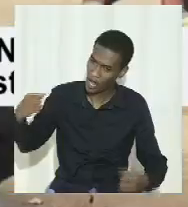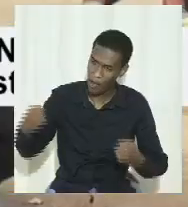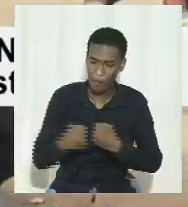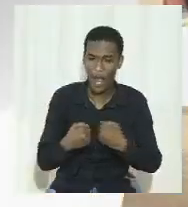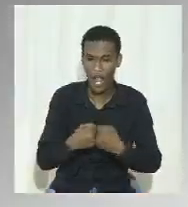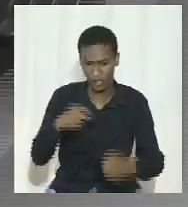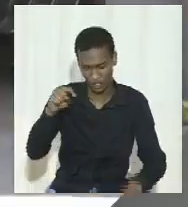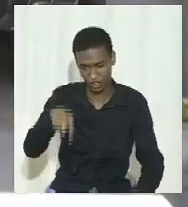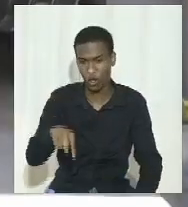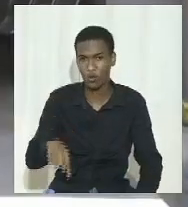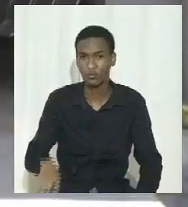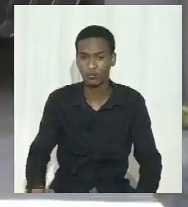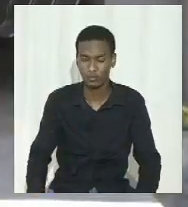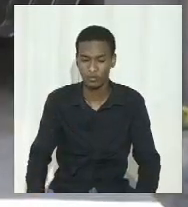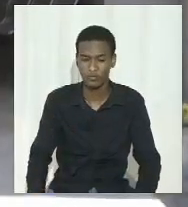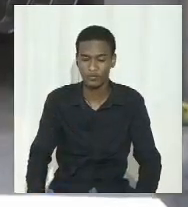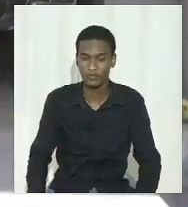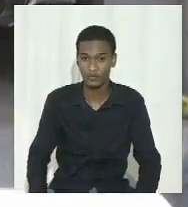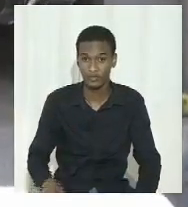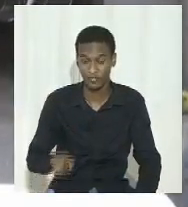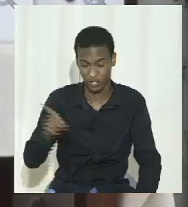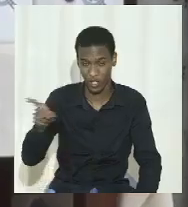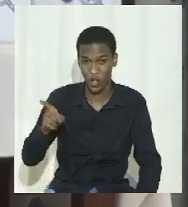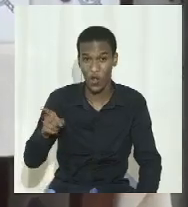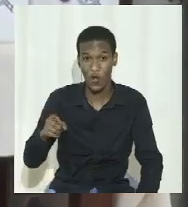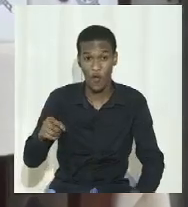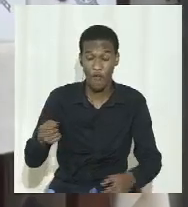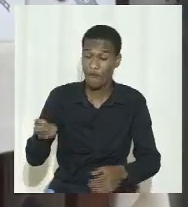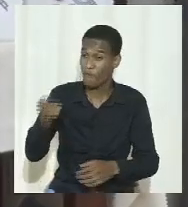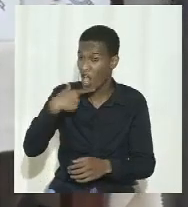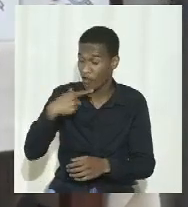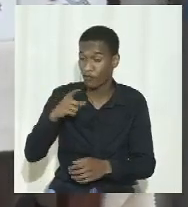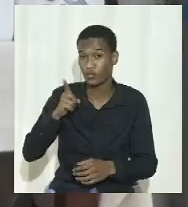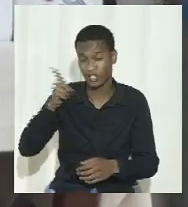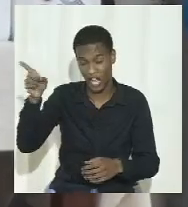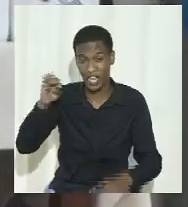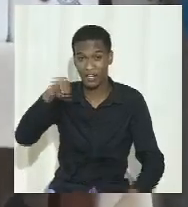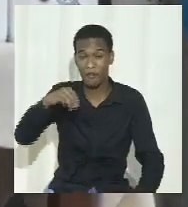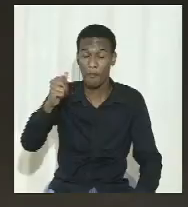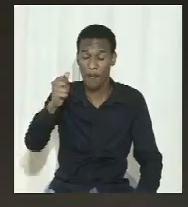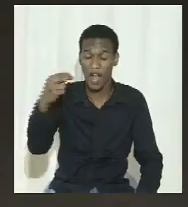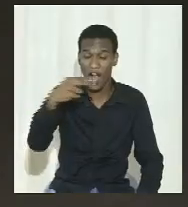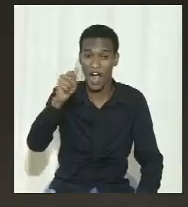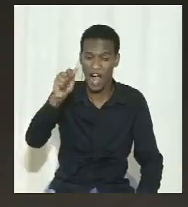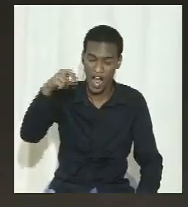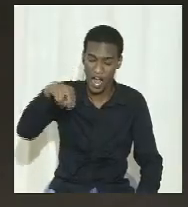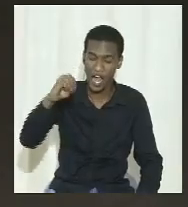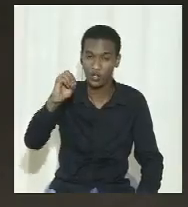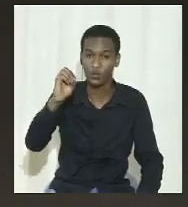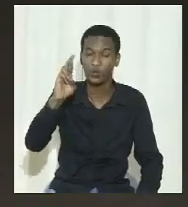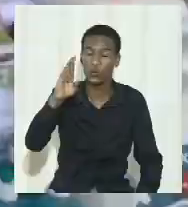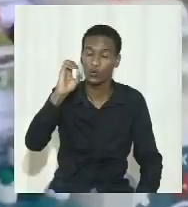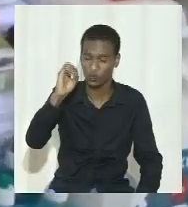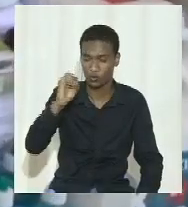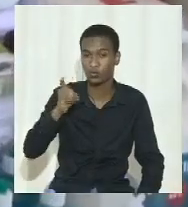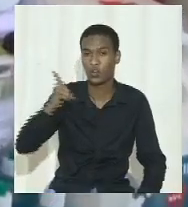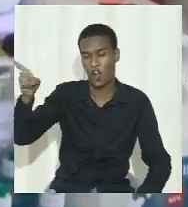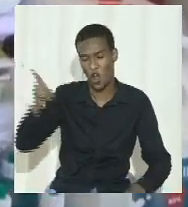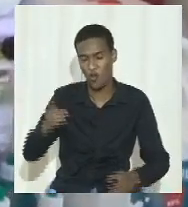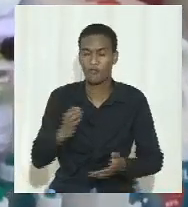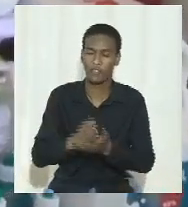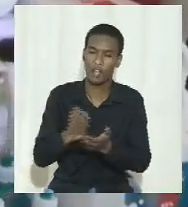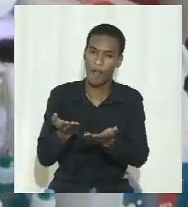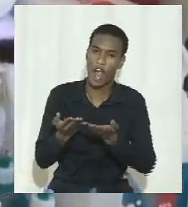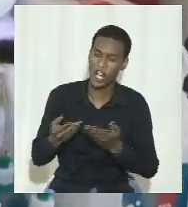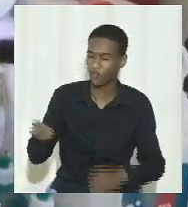azy. Ankoatra ireo fanafody fitsaboana COVID-19 izay efa tonga tia manoro dia mbola nanome fitaovana idina amin'ity valagnaretina